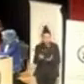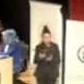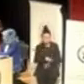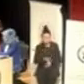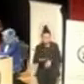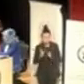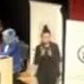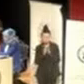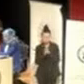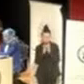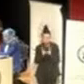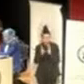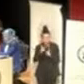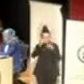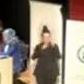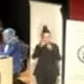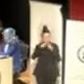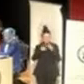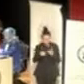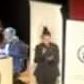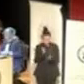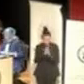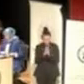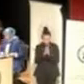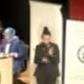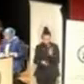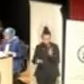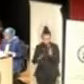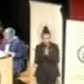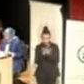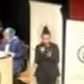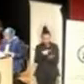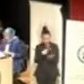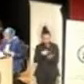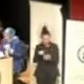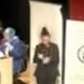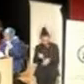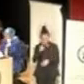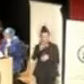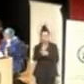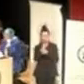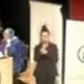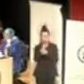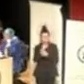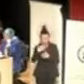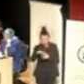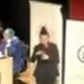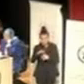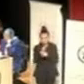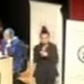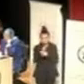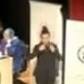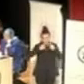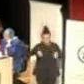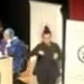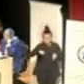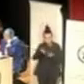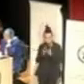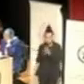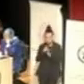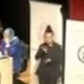yine çocuk kitapları, resimli çocuk kitapları olduğunu tespit ettik. Ve bunu bir uzman alanında uzman komisyon tarafından belirlendi